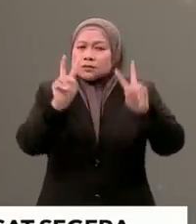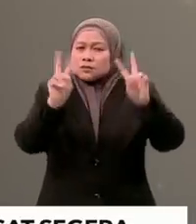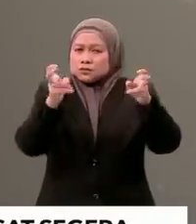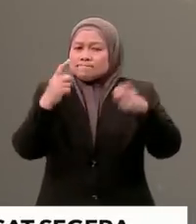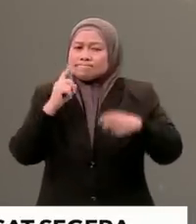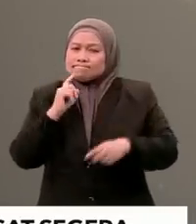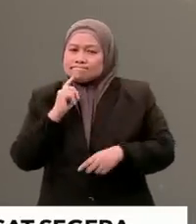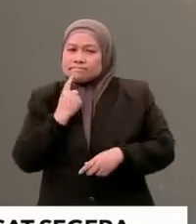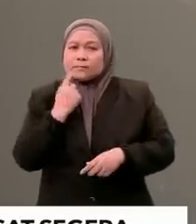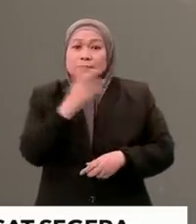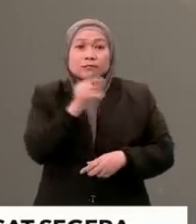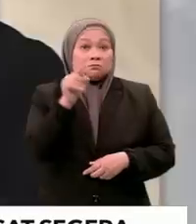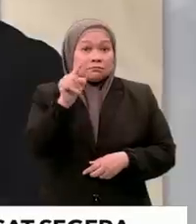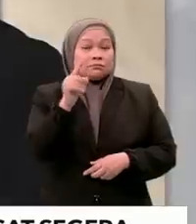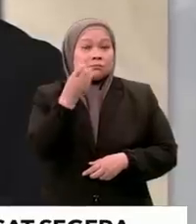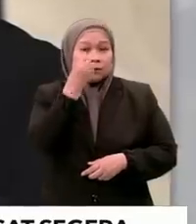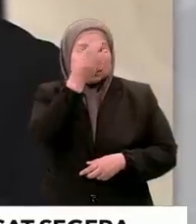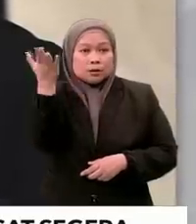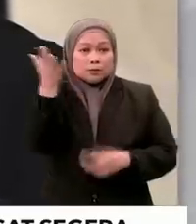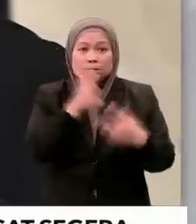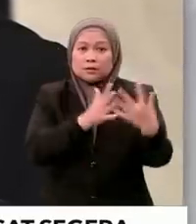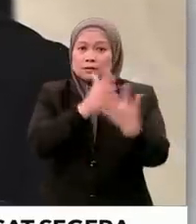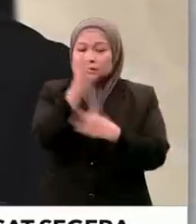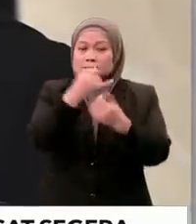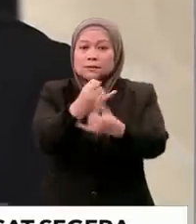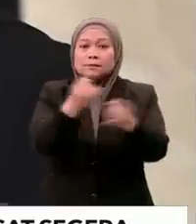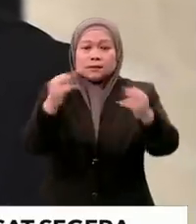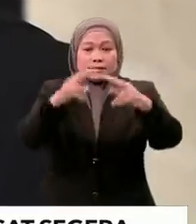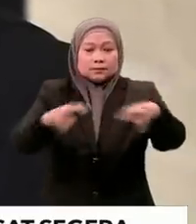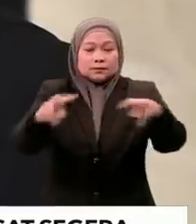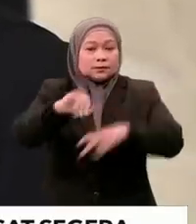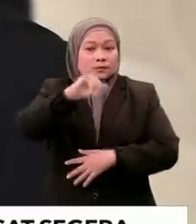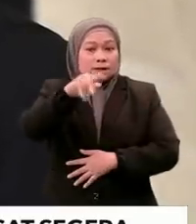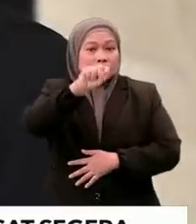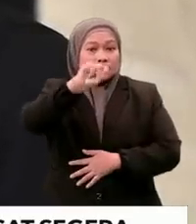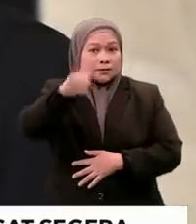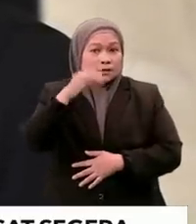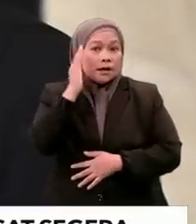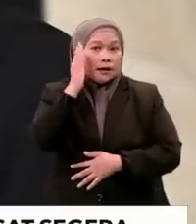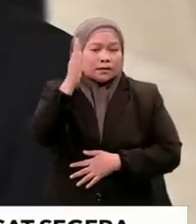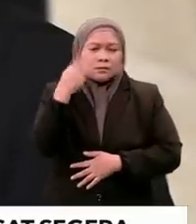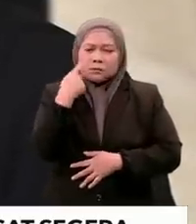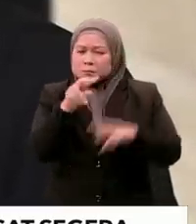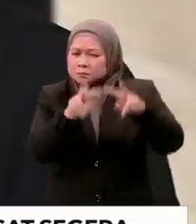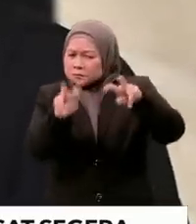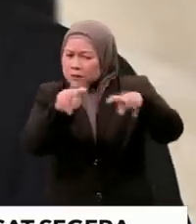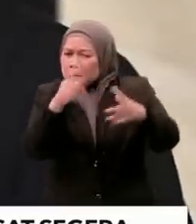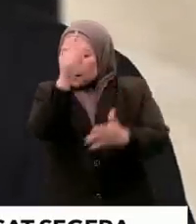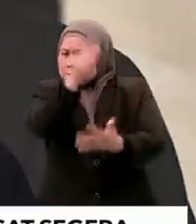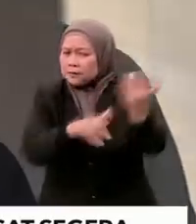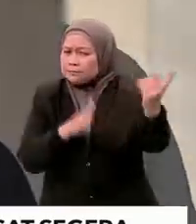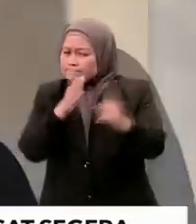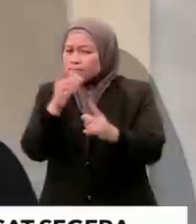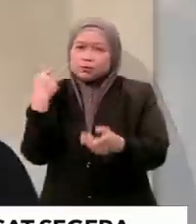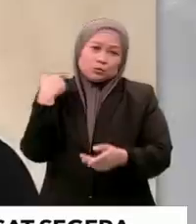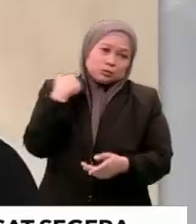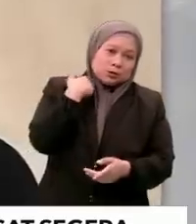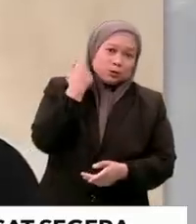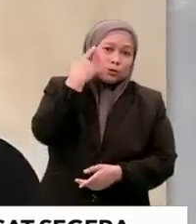serius Beliau berkata pihaknya menurut si jabatan setan jenayah jsj akan mengesan sebatang ancaman atau utan